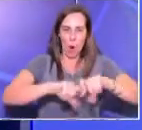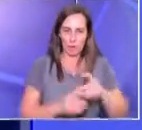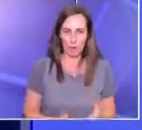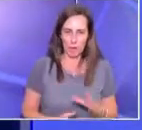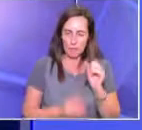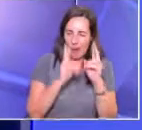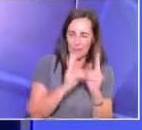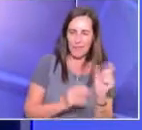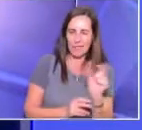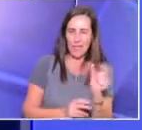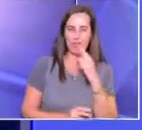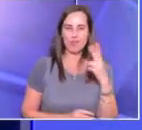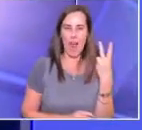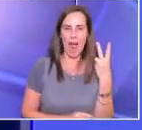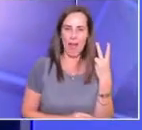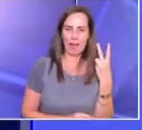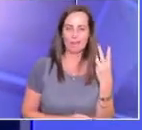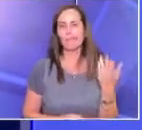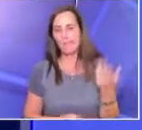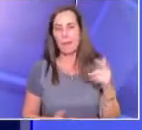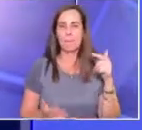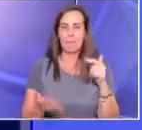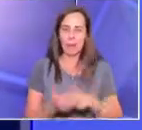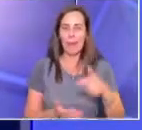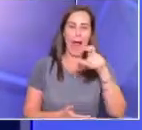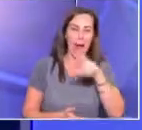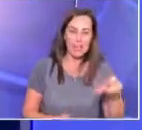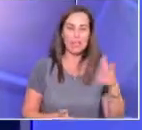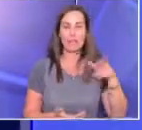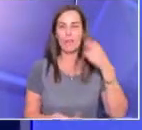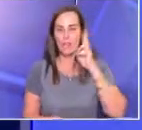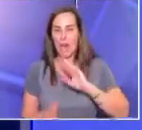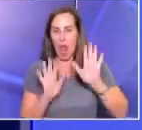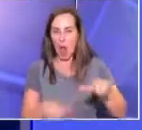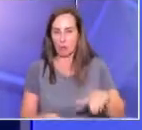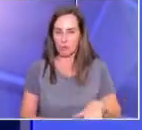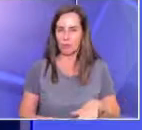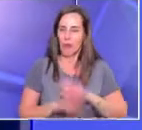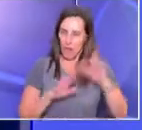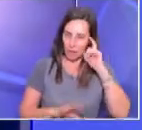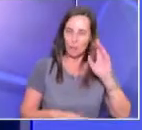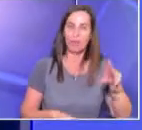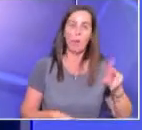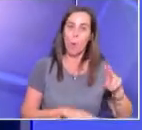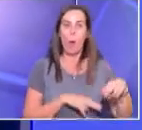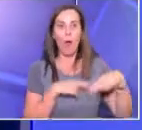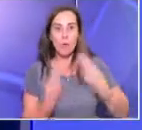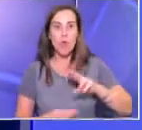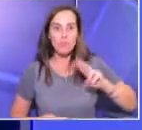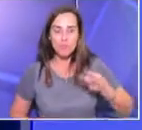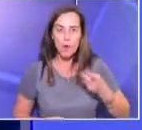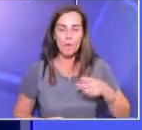עם הפסקה קטנטונת של שנתיים, נו, עקב הרשעה שקלון בצידה. אכל דאגה, נתן שלנו מונה